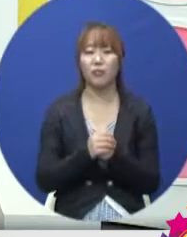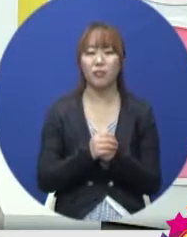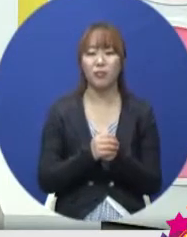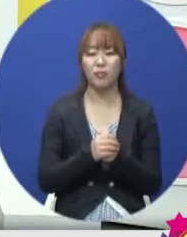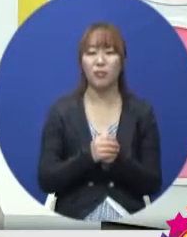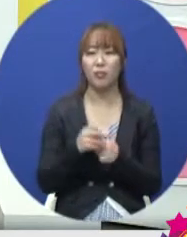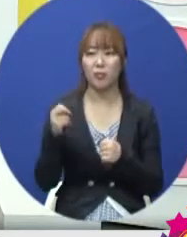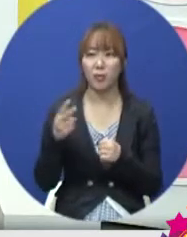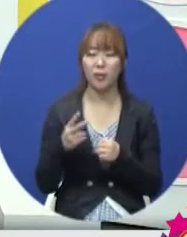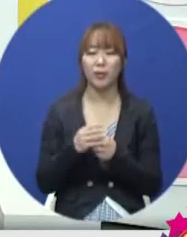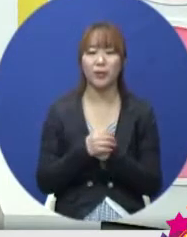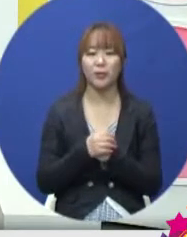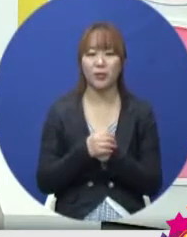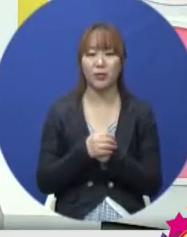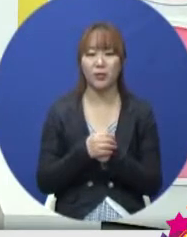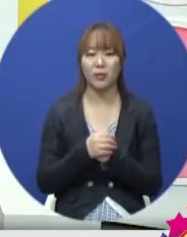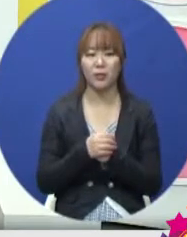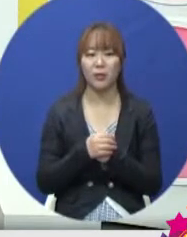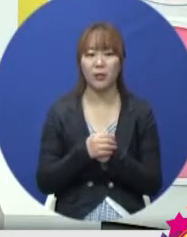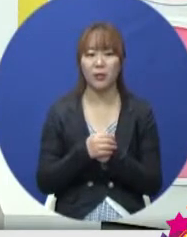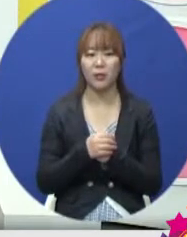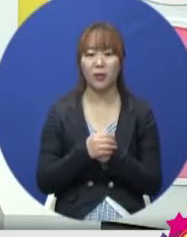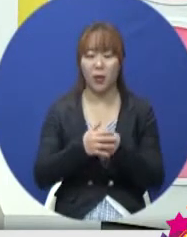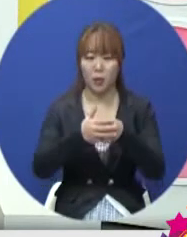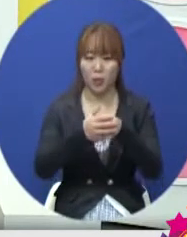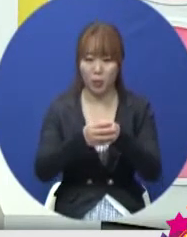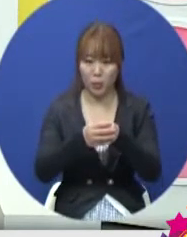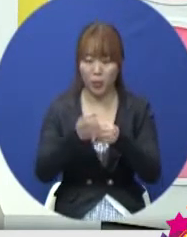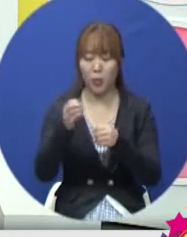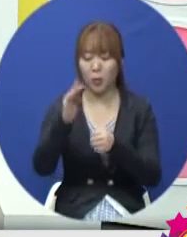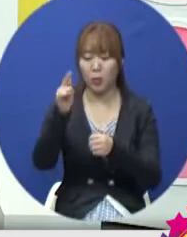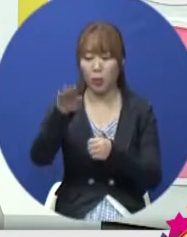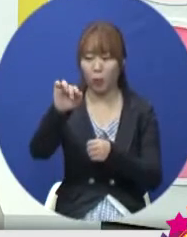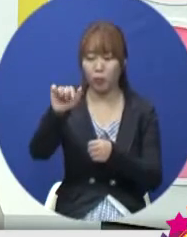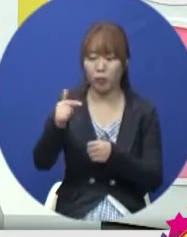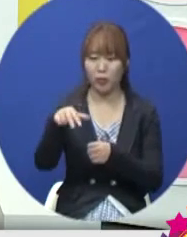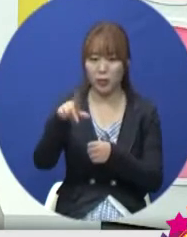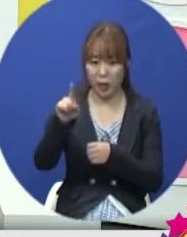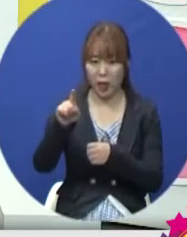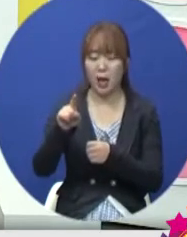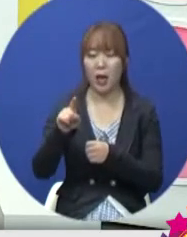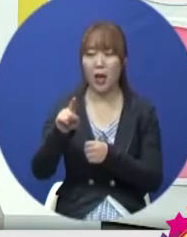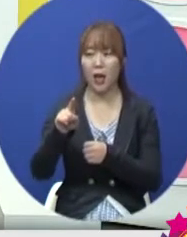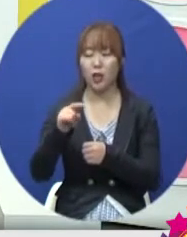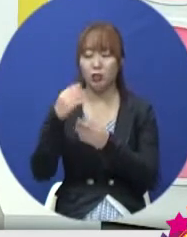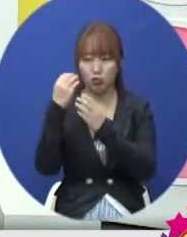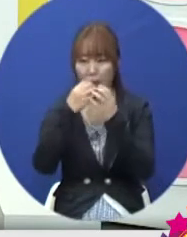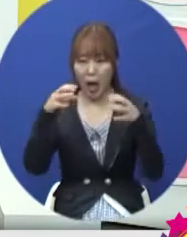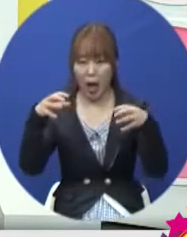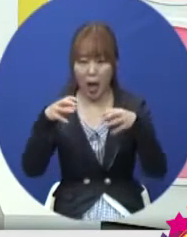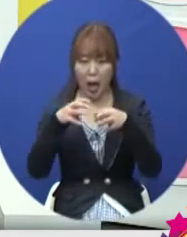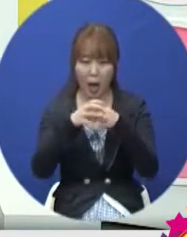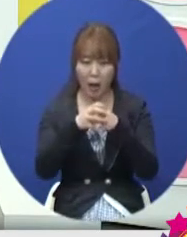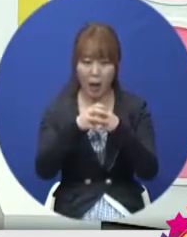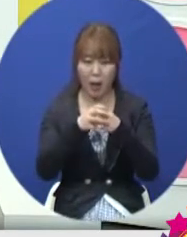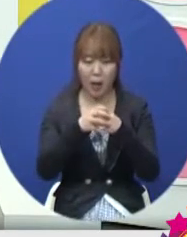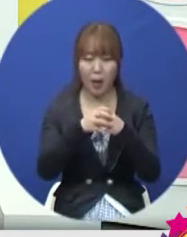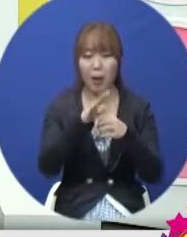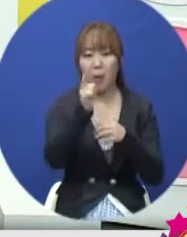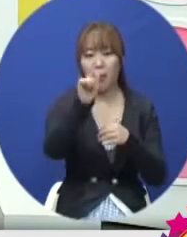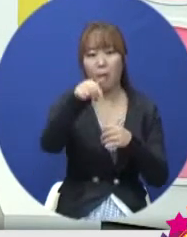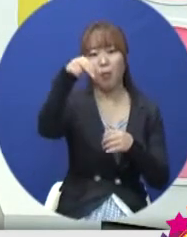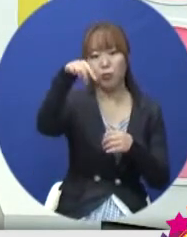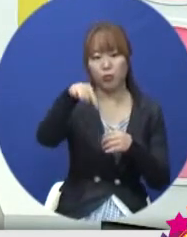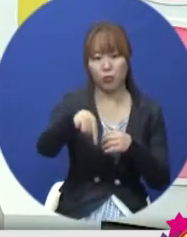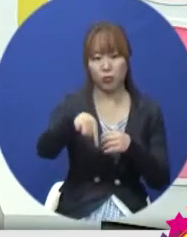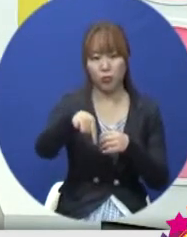날 하고, 그리고 또 이제 복숭아, 네. 복분자 수박을 합쳐가지고, 네. 이제 앞머리만 따고 복수가요제를 또